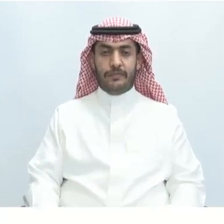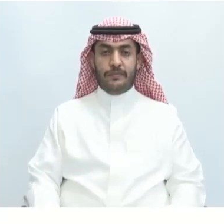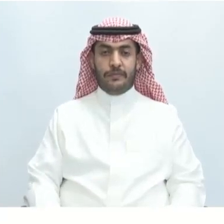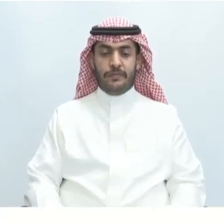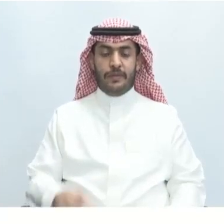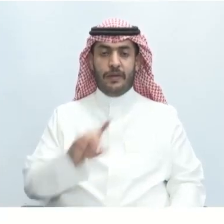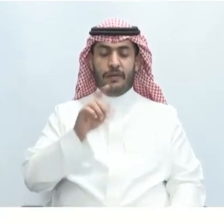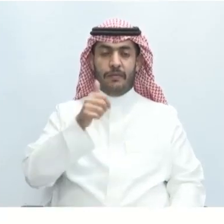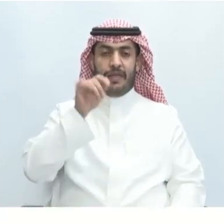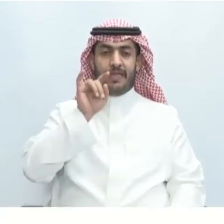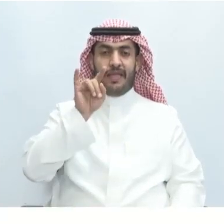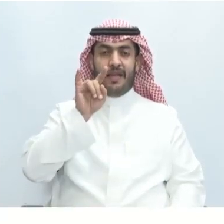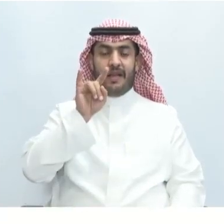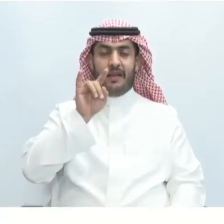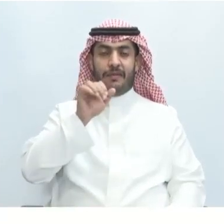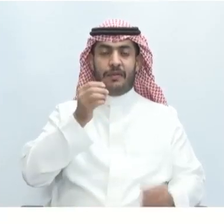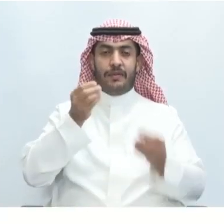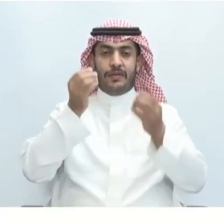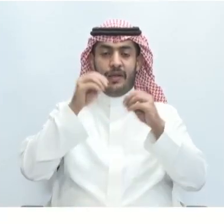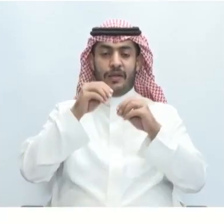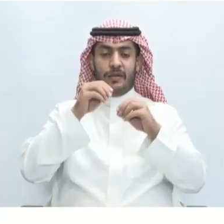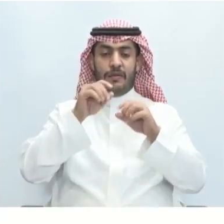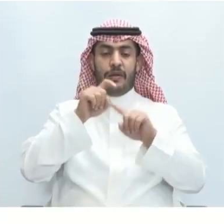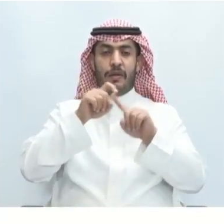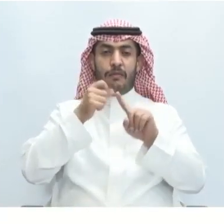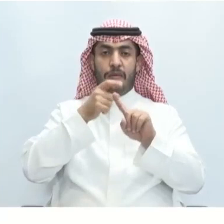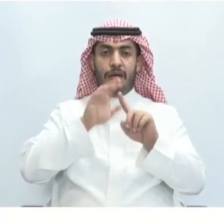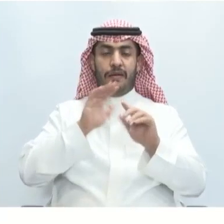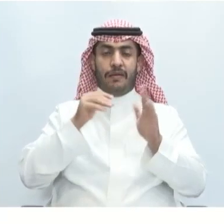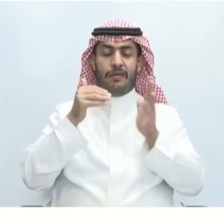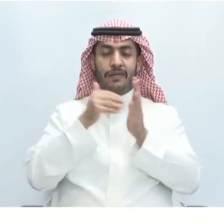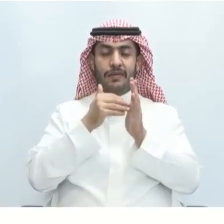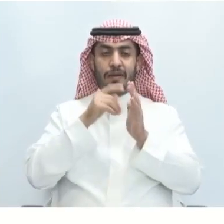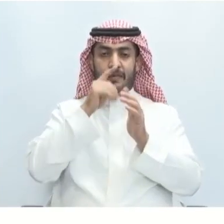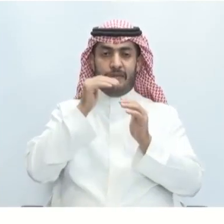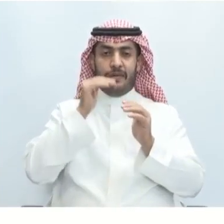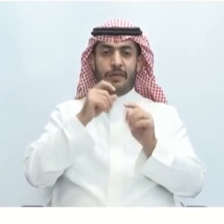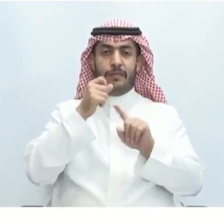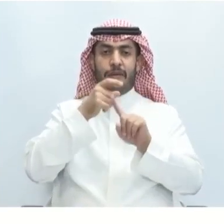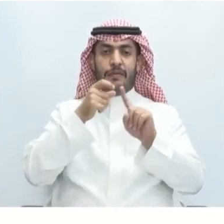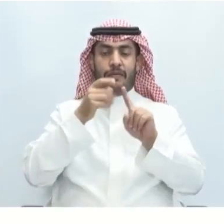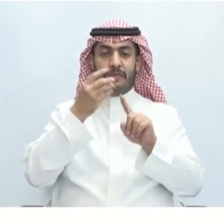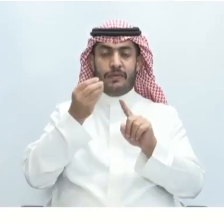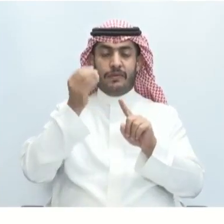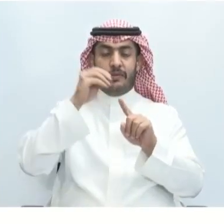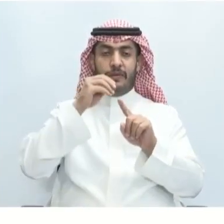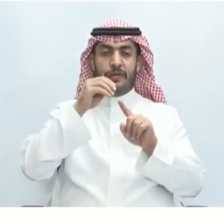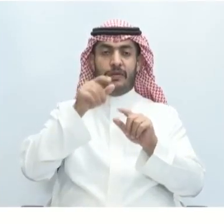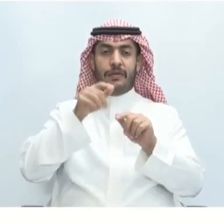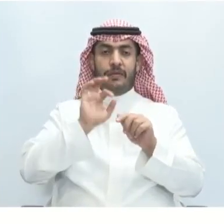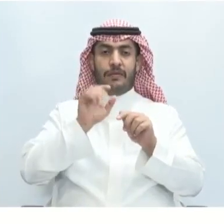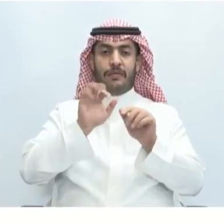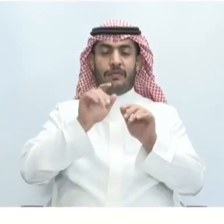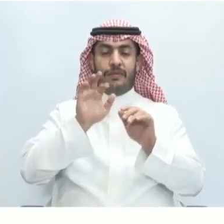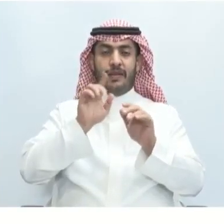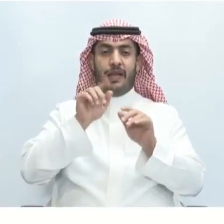معنى لا يمكن للطائره ان تاخذ اكثر من النسبه المتاحه لها وبالتالي اقصى حد هو مئه بالمئه اذا تجاوز الرقم فهذا يعني